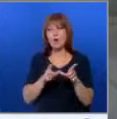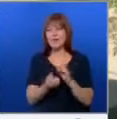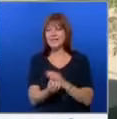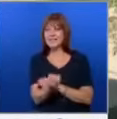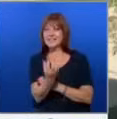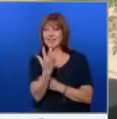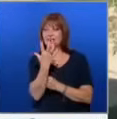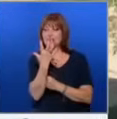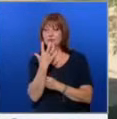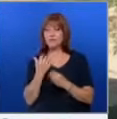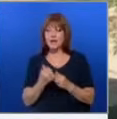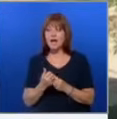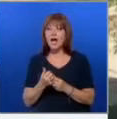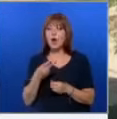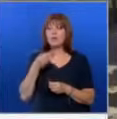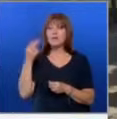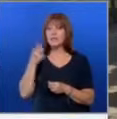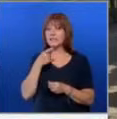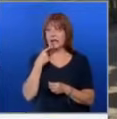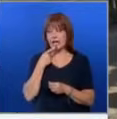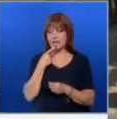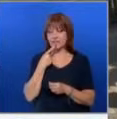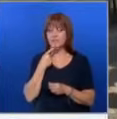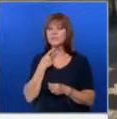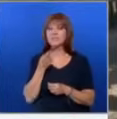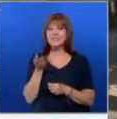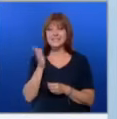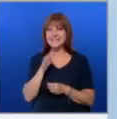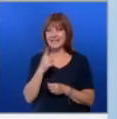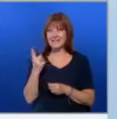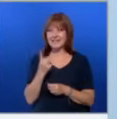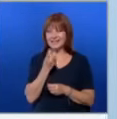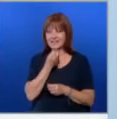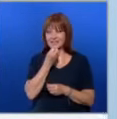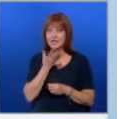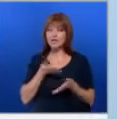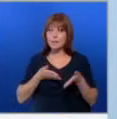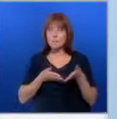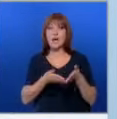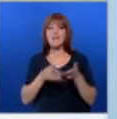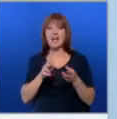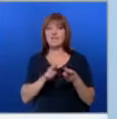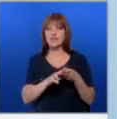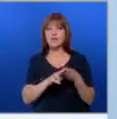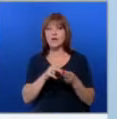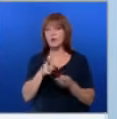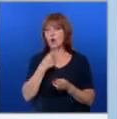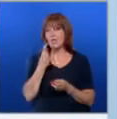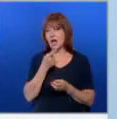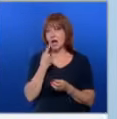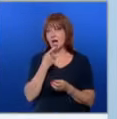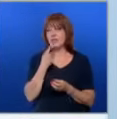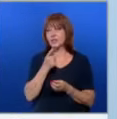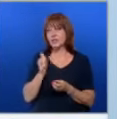на страната. От охранителната фирма казват в становище до БНТ, че след инцидента са оказали съдействие на Владимир, но той не е споменал, че е пострадал